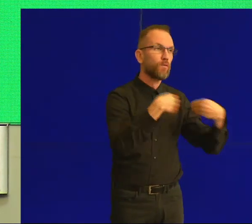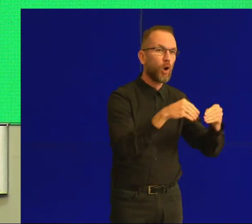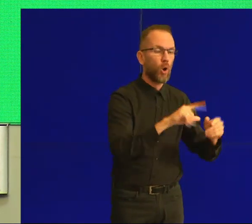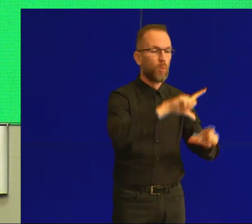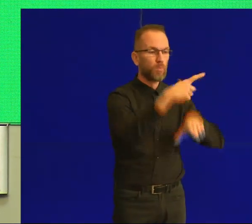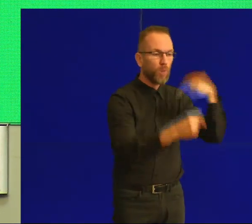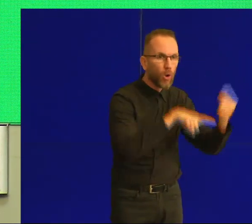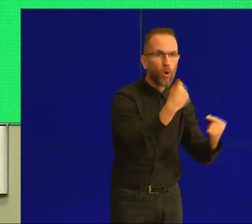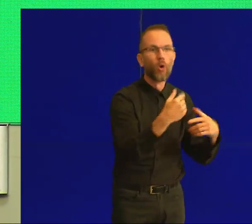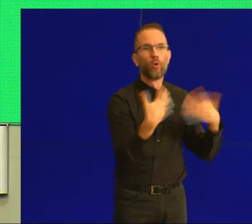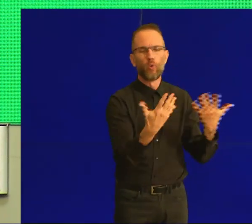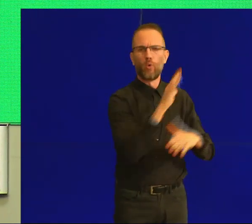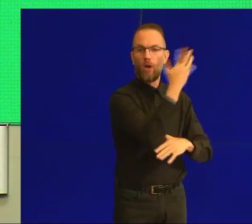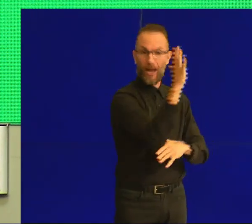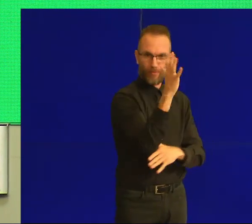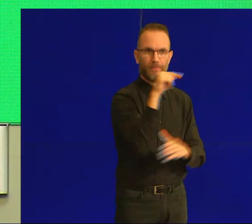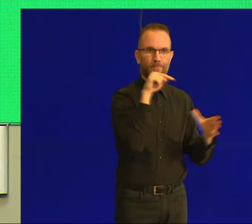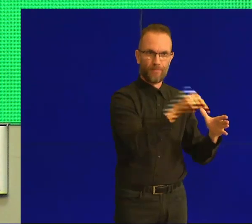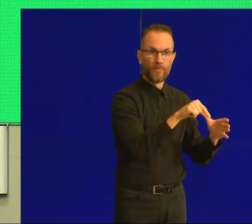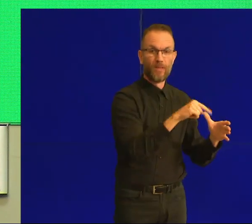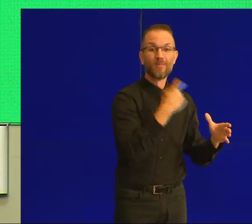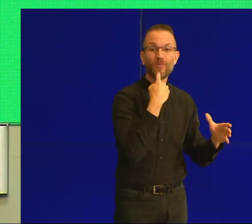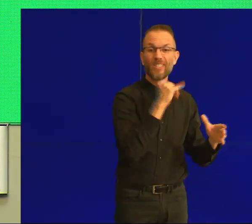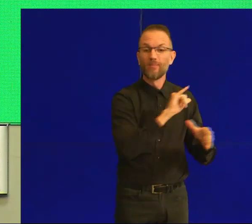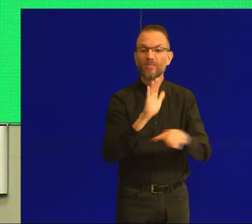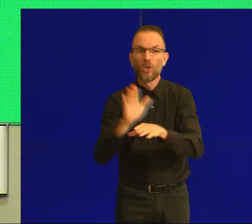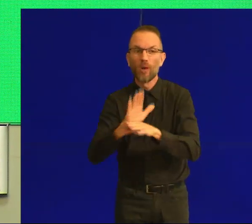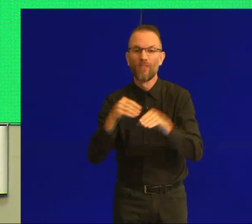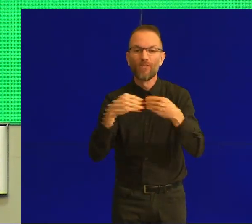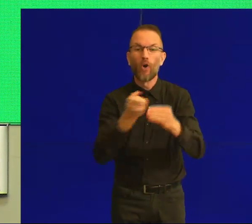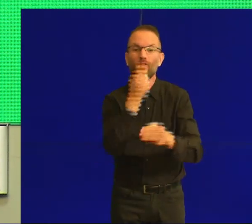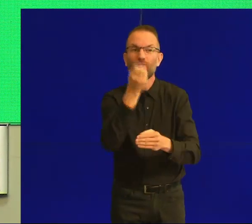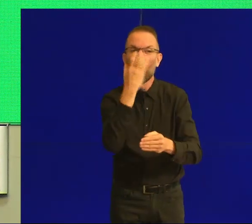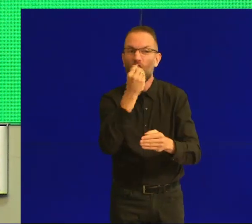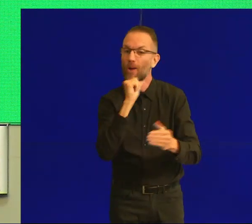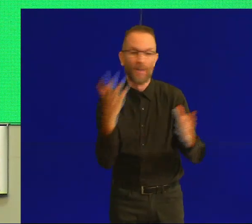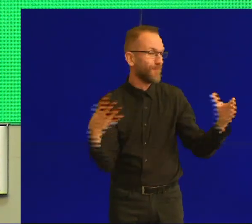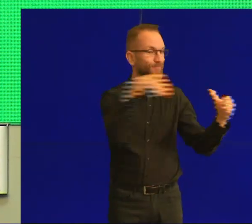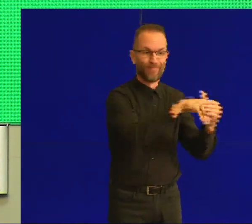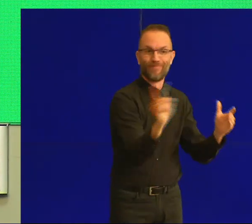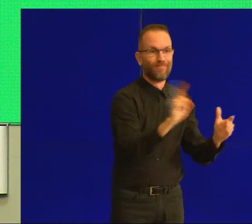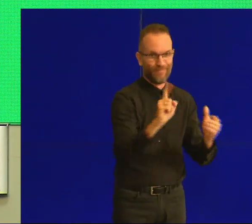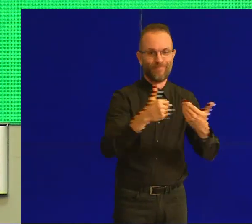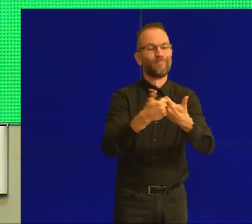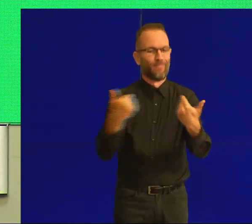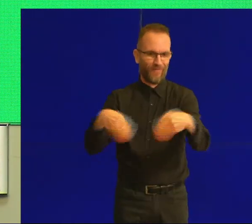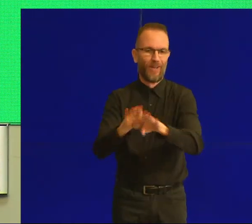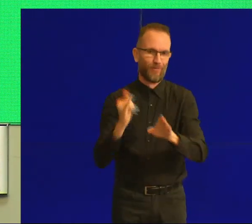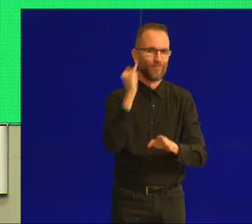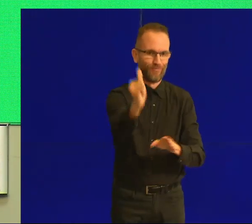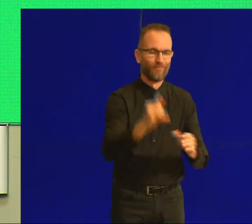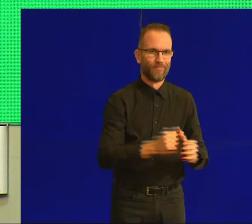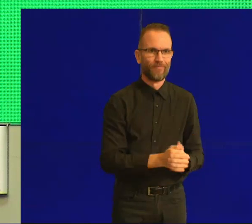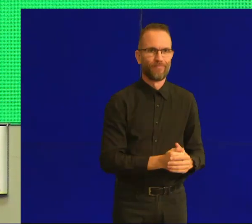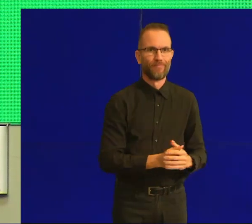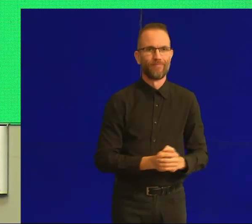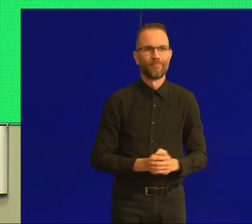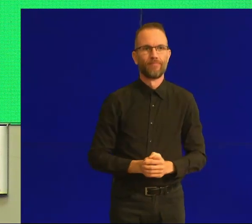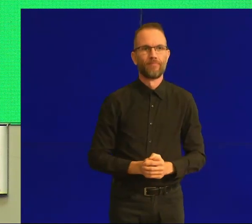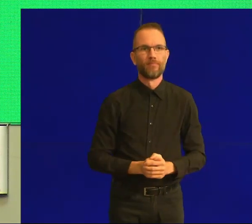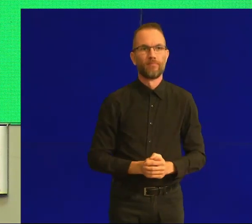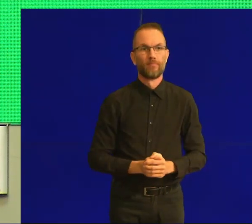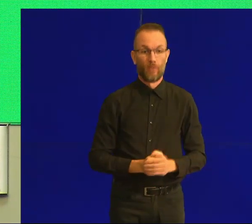un fleuriste ne rentrent donc pas dans cette définition la réouverture de ses magasins a été prisé et nous